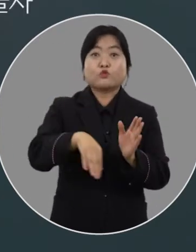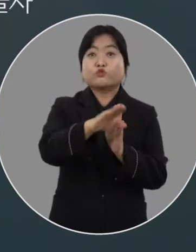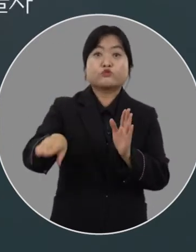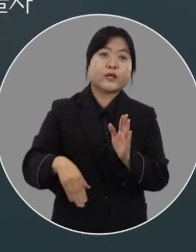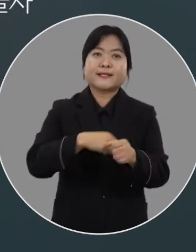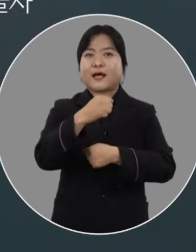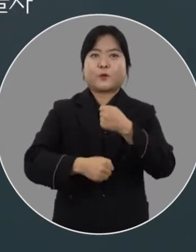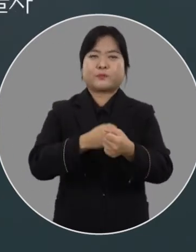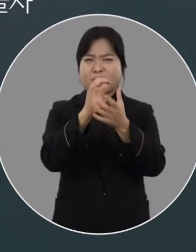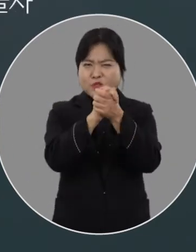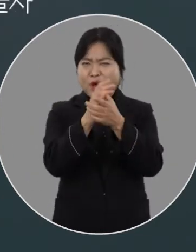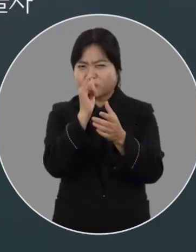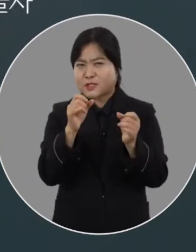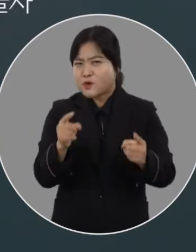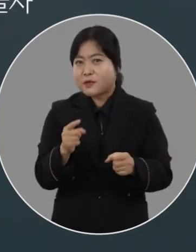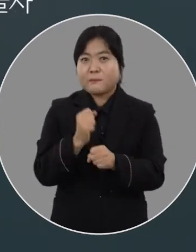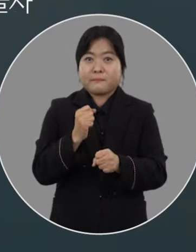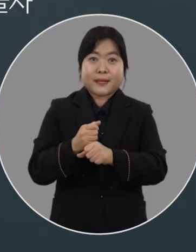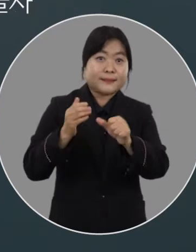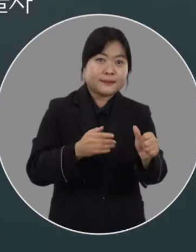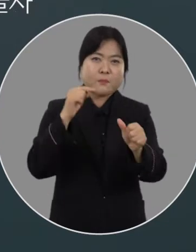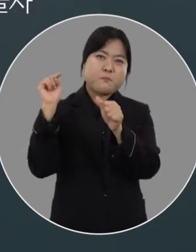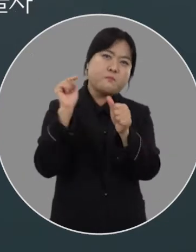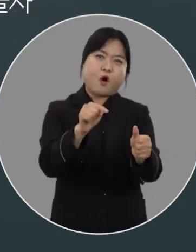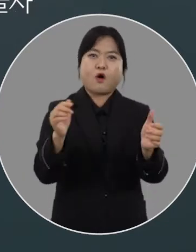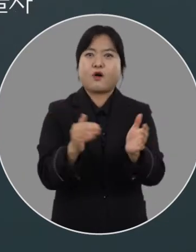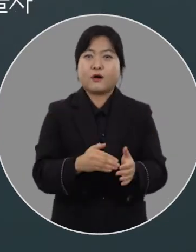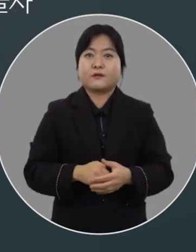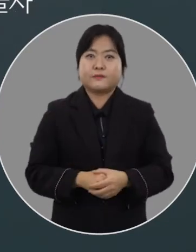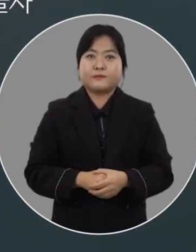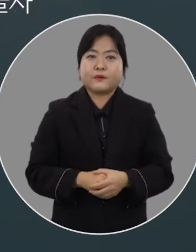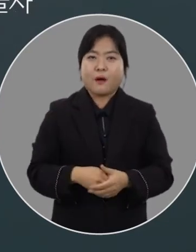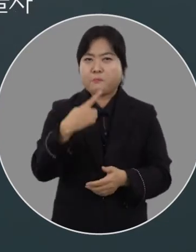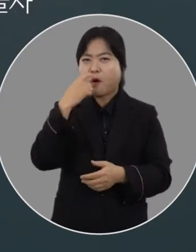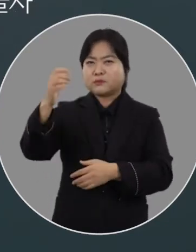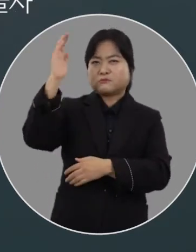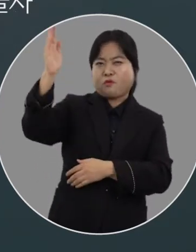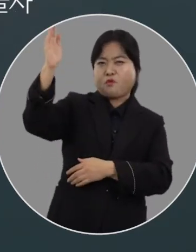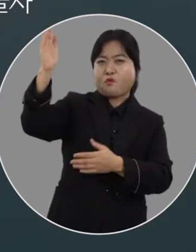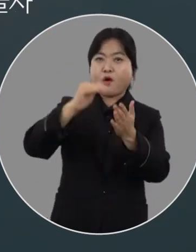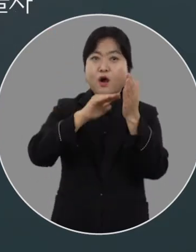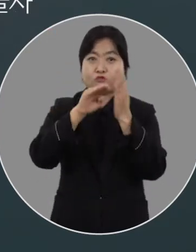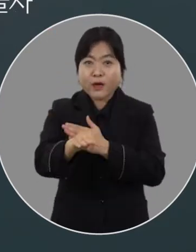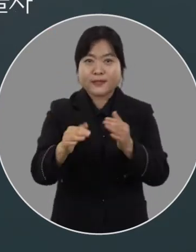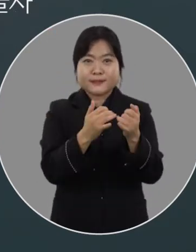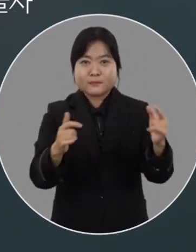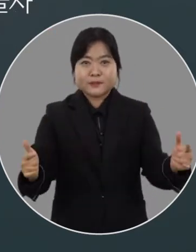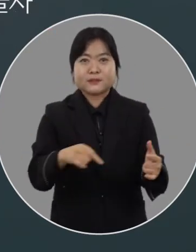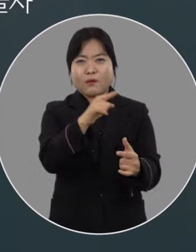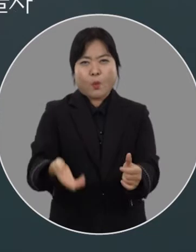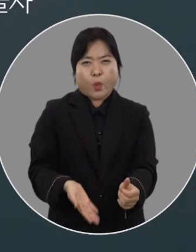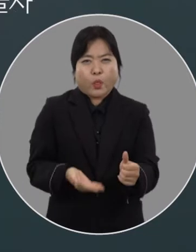우리들이 자유롭게 기도할 수 있는 기회를 만들자는 명령을 내리게 됩니다. 멋진 연설을 한 다음에 사람들을